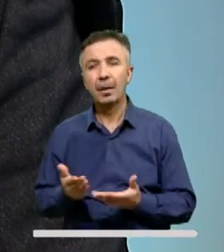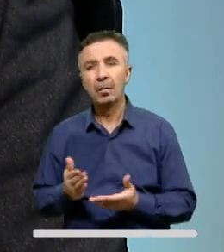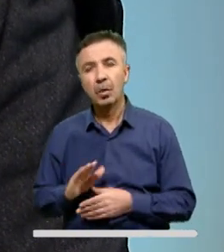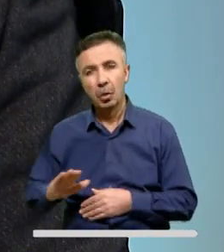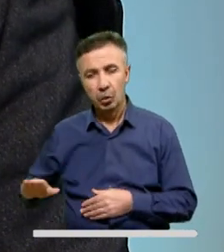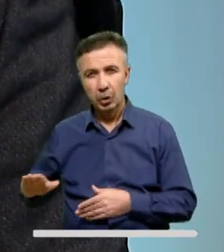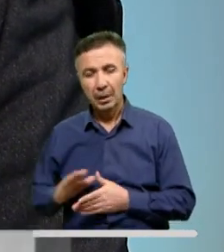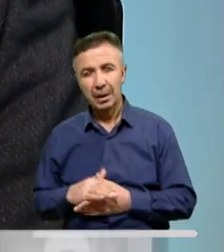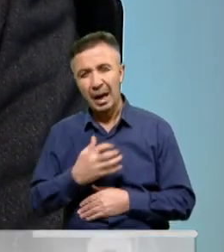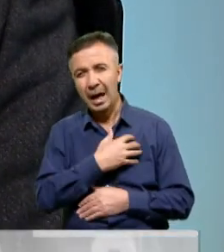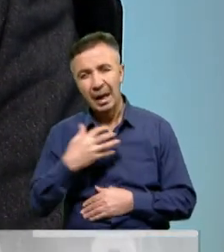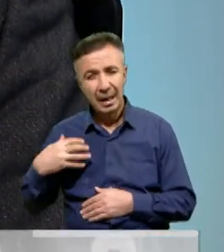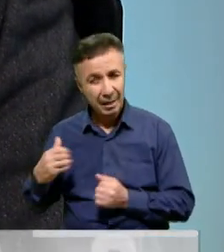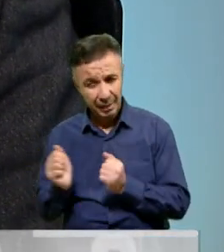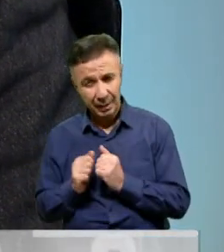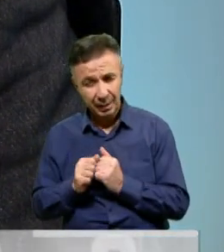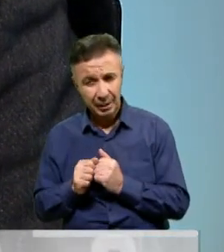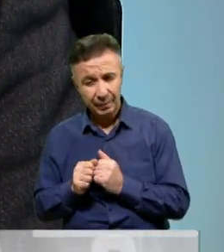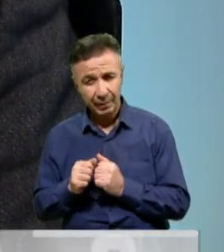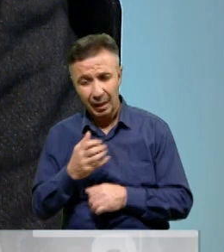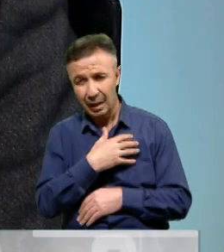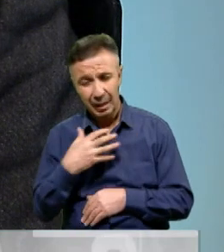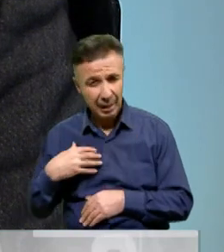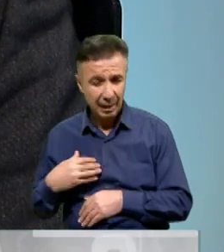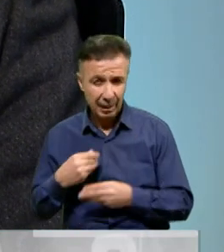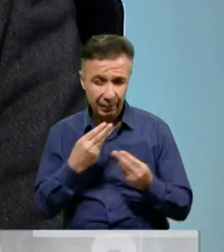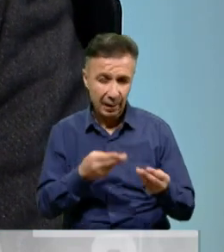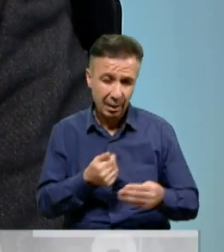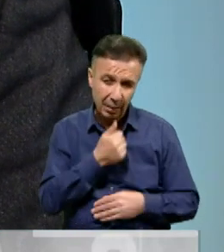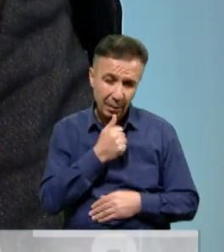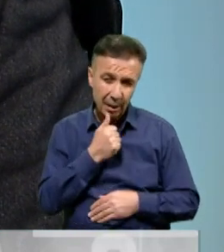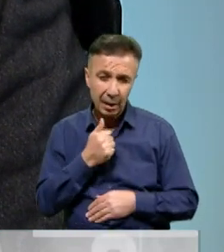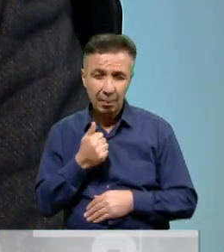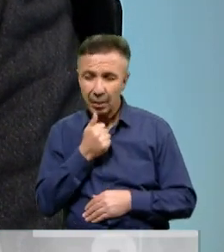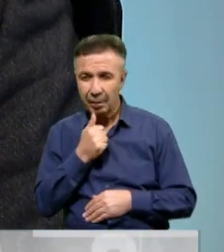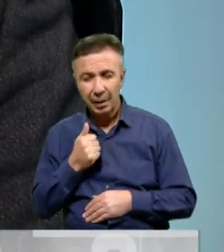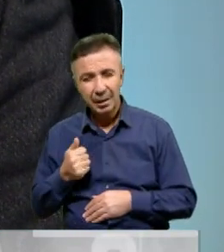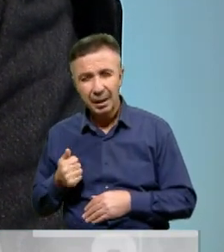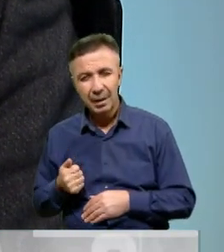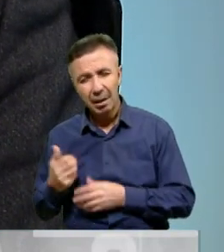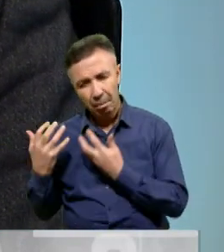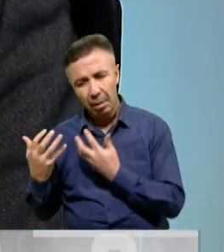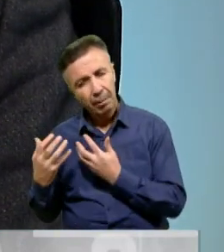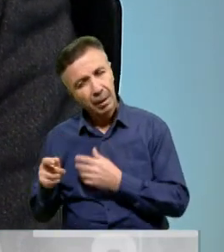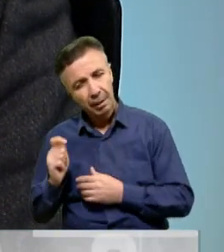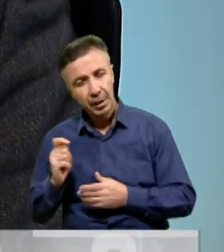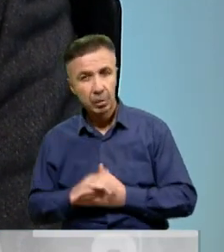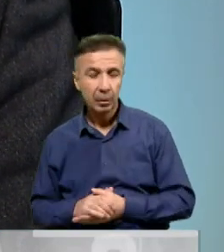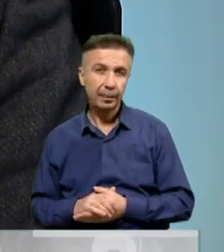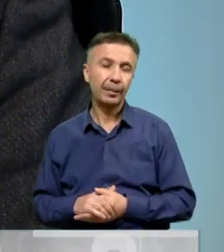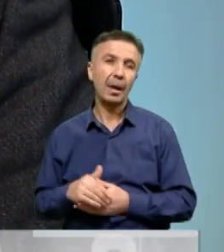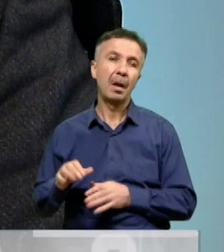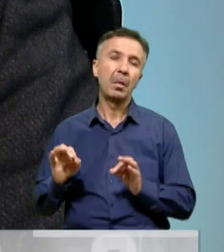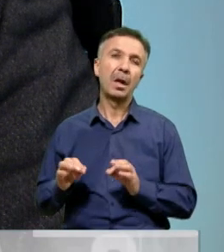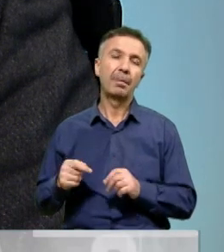çocuklar annelerinin yanındaysa annelerine verilir. Babanın yanındaysa zaten baba o çocuklara verir. Bu şekilde